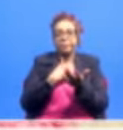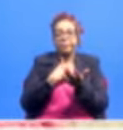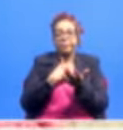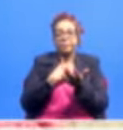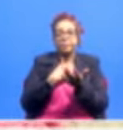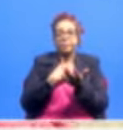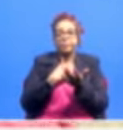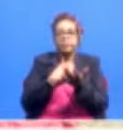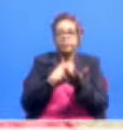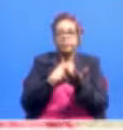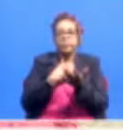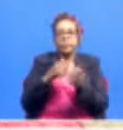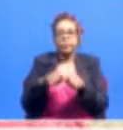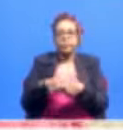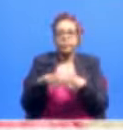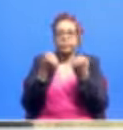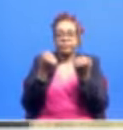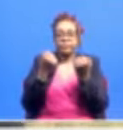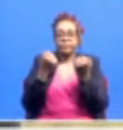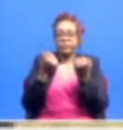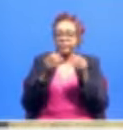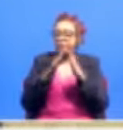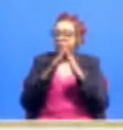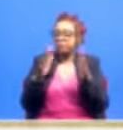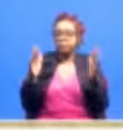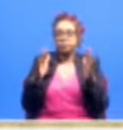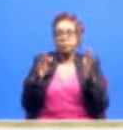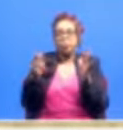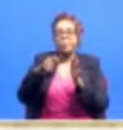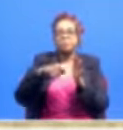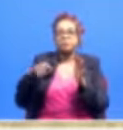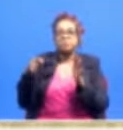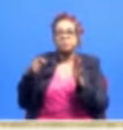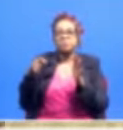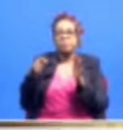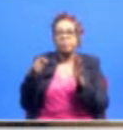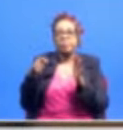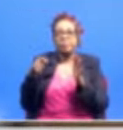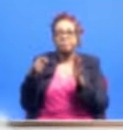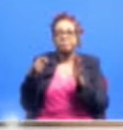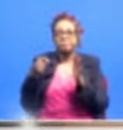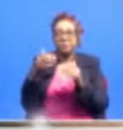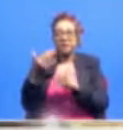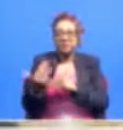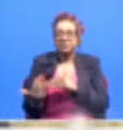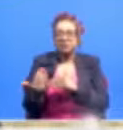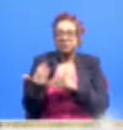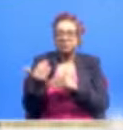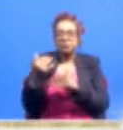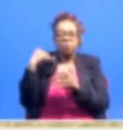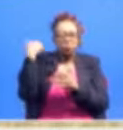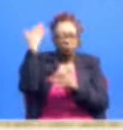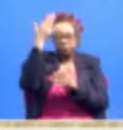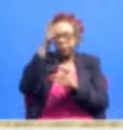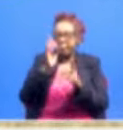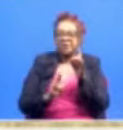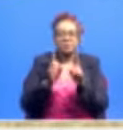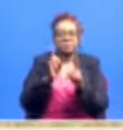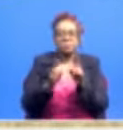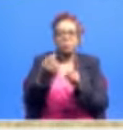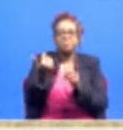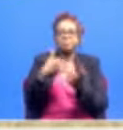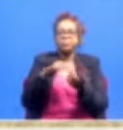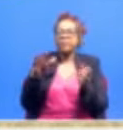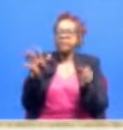kuvunja nyumba, kumadirisha. Ule mtoto alikuwa yeye ameumia sana kwa sababu huko kote alikuwa amechomeka paka miguu, yani